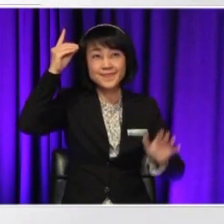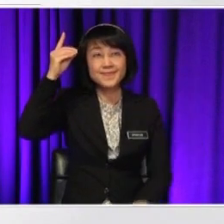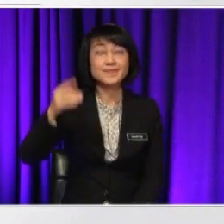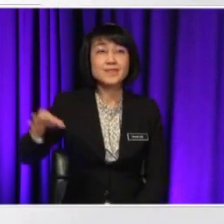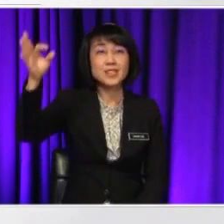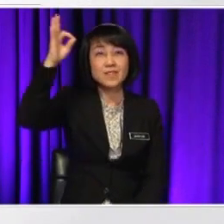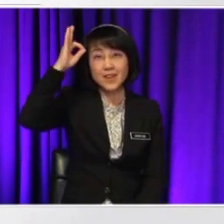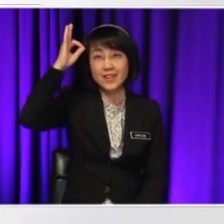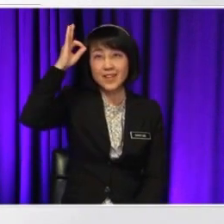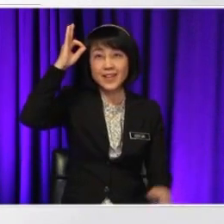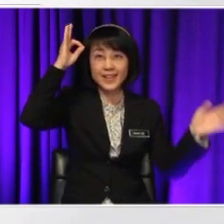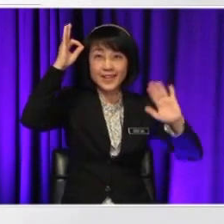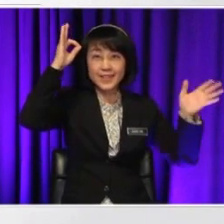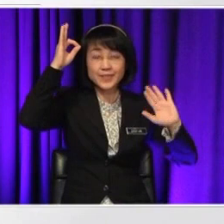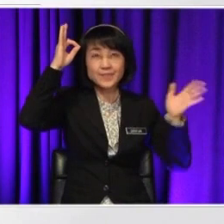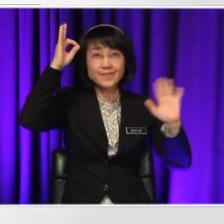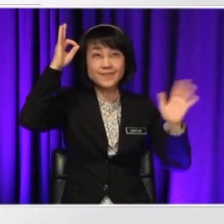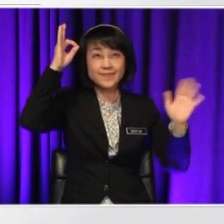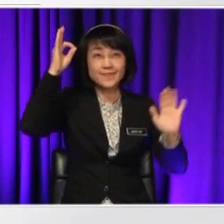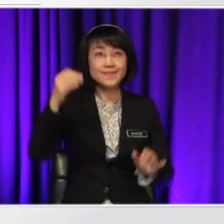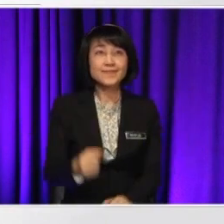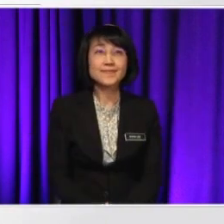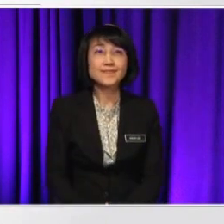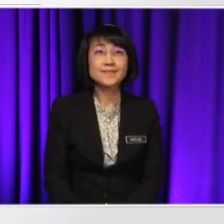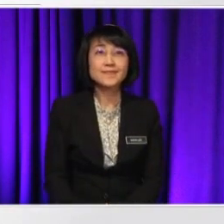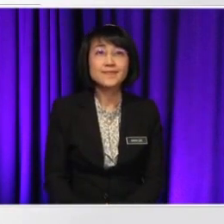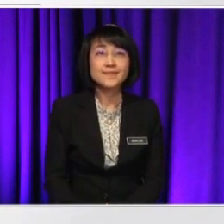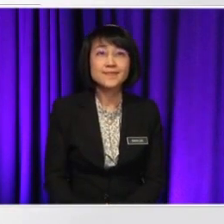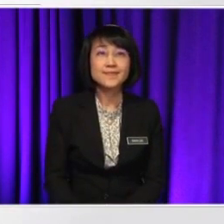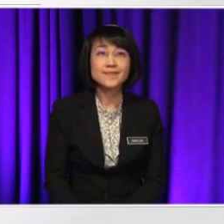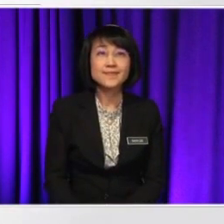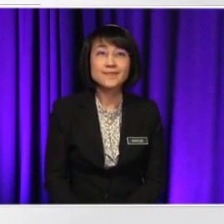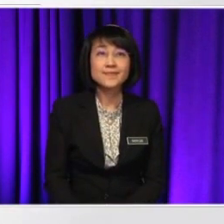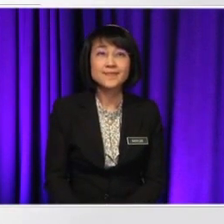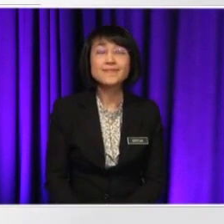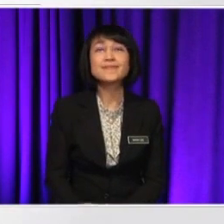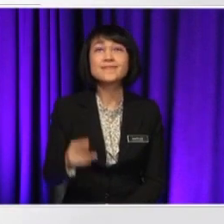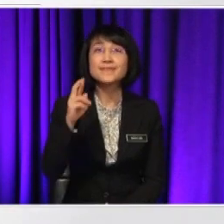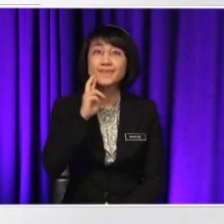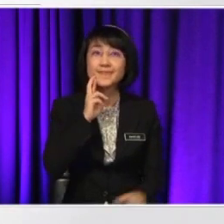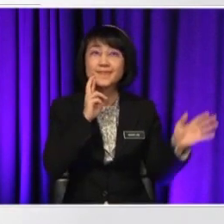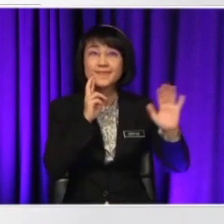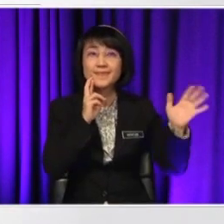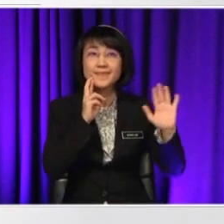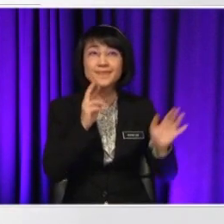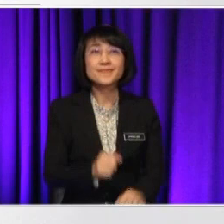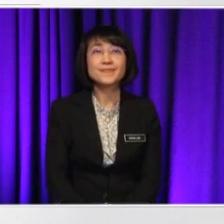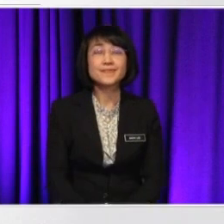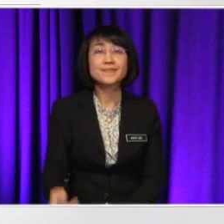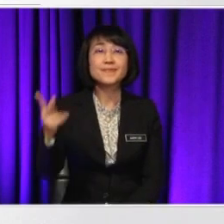Farid. Hai Farid. Okey. Okey, sebelah Farid tu Adina. Dina. Dan di atas tu adalah